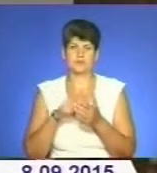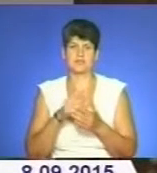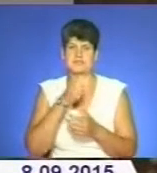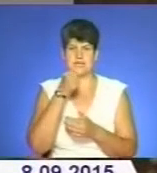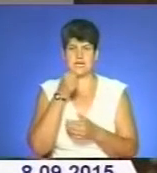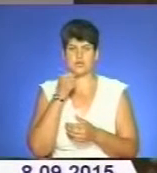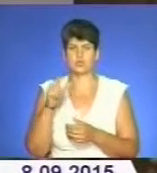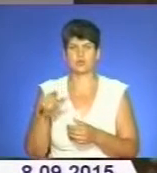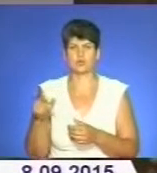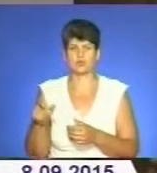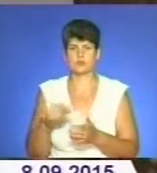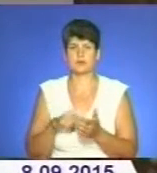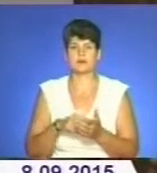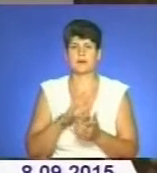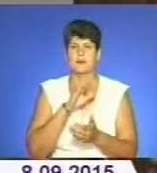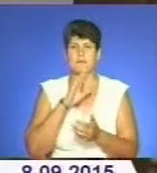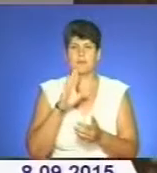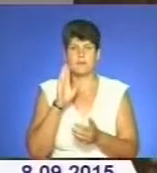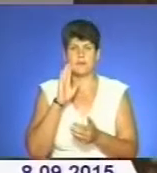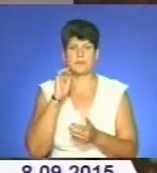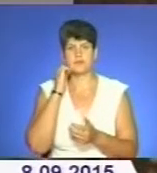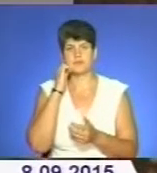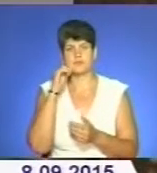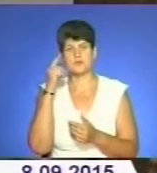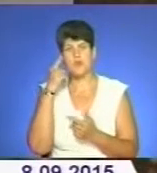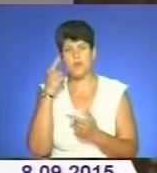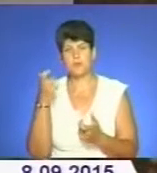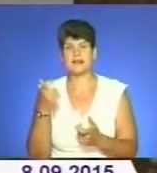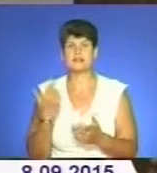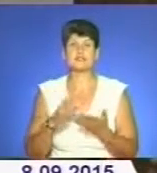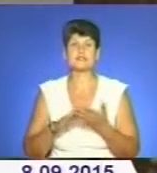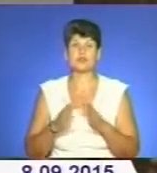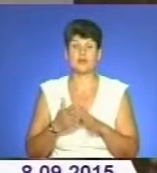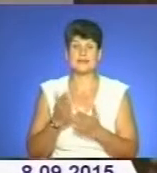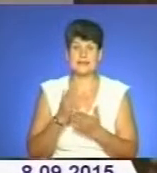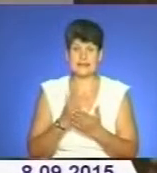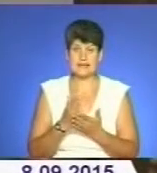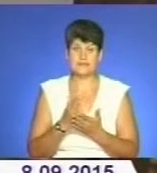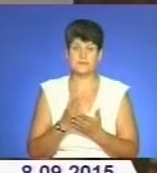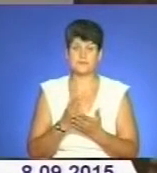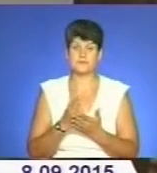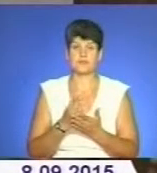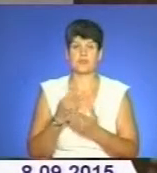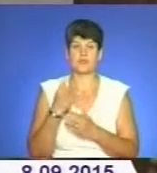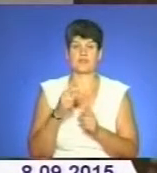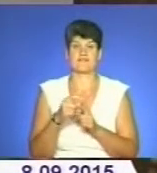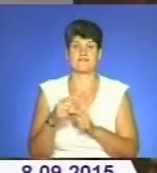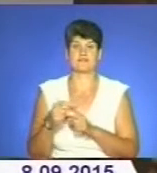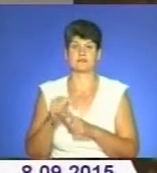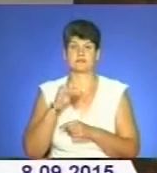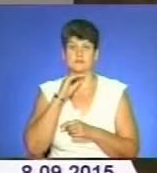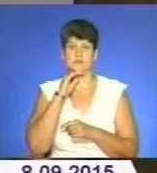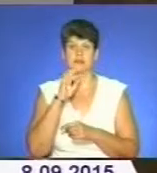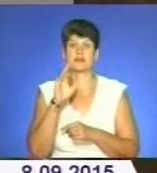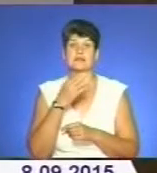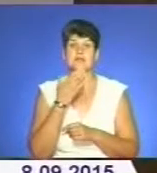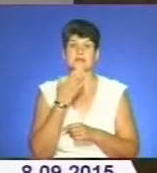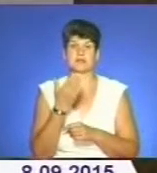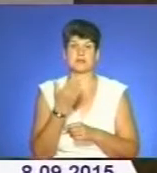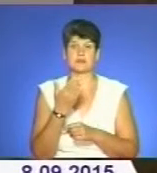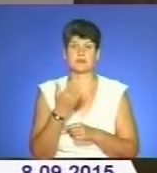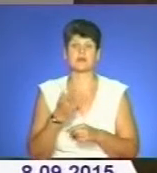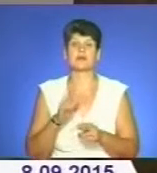що своїх мамів, бабців, будь ласка, попередьте, що якщо така ситуація є, одна фраза достатньо тільки спитати, як звати